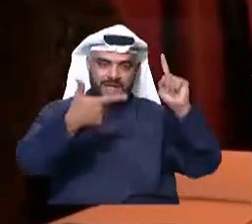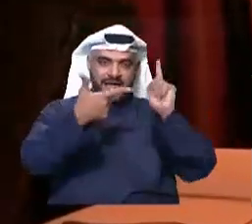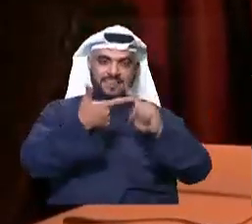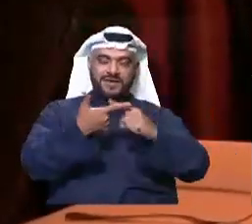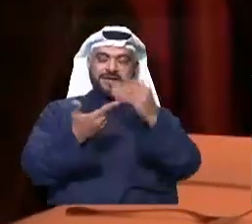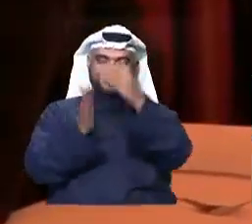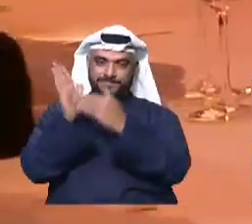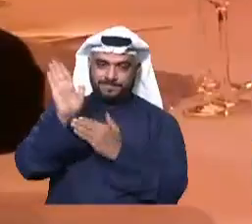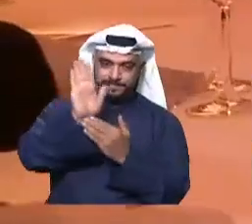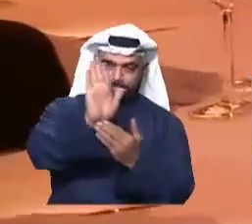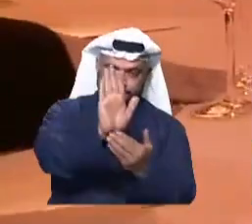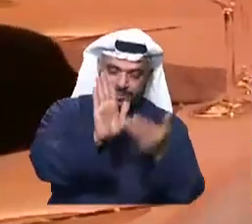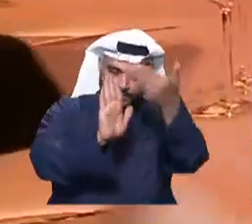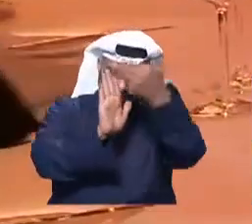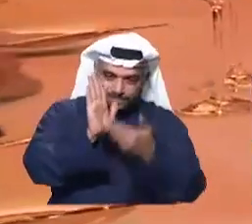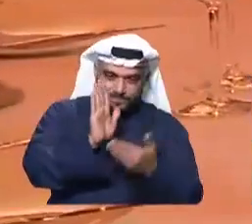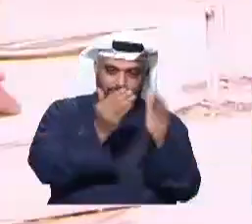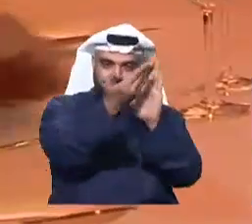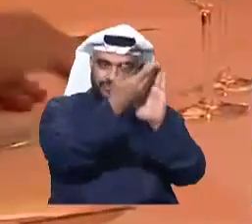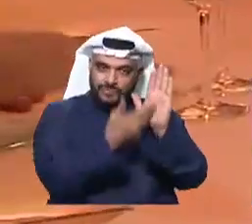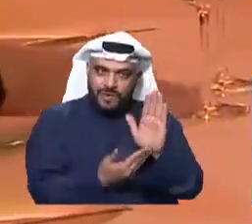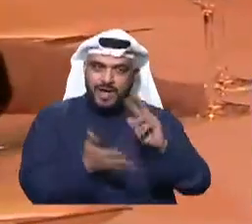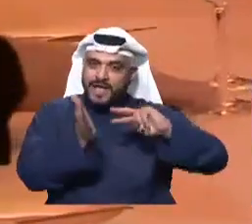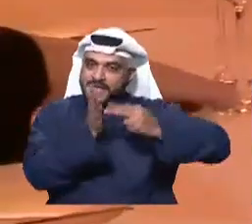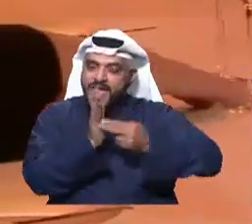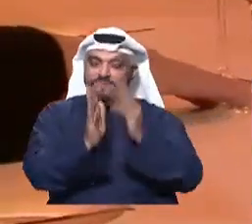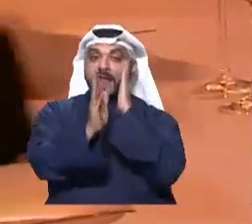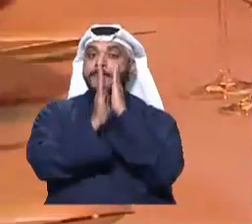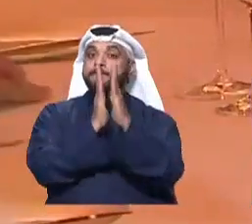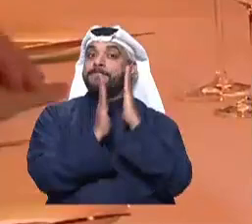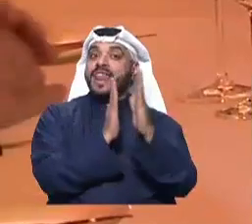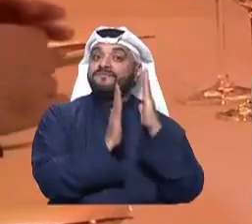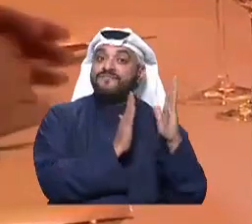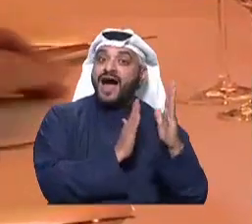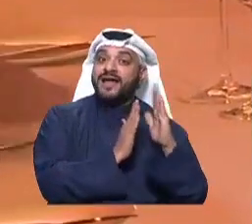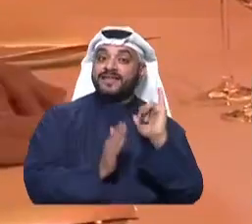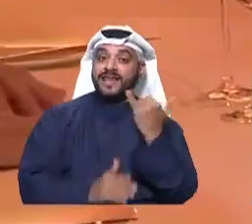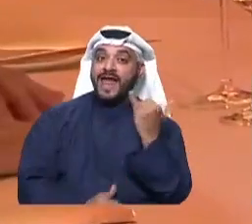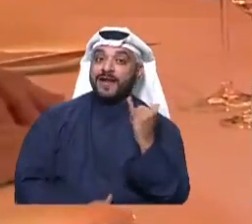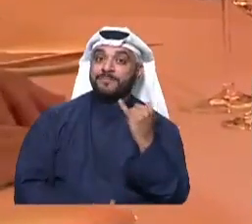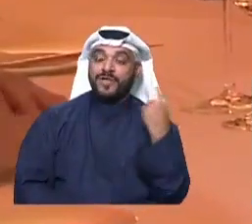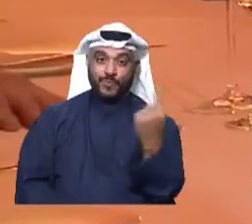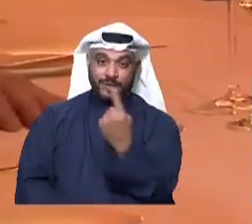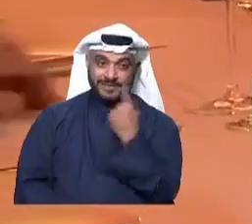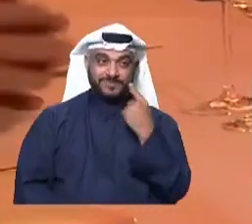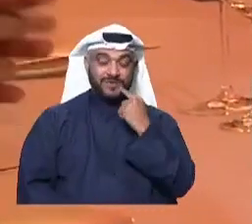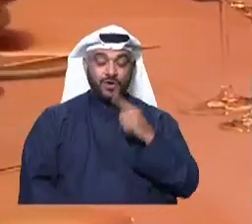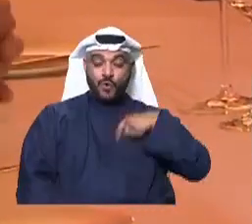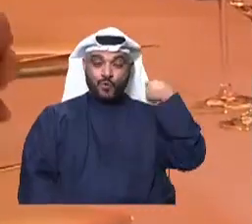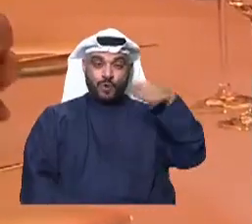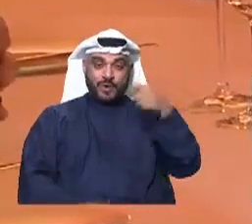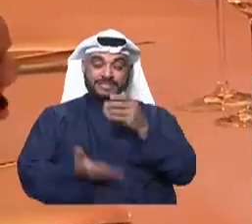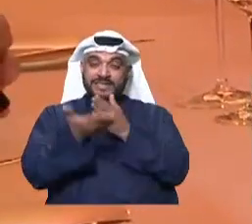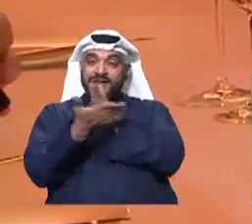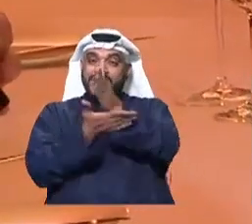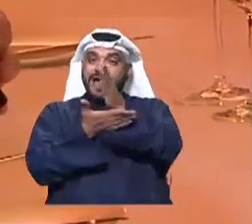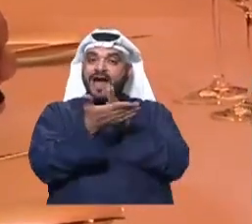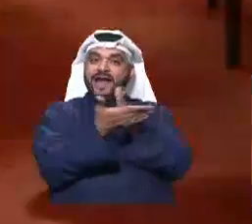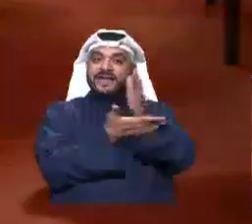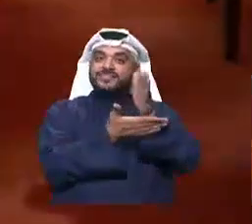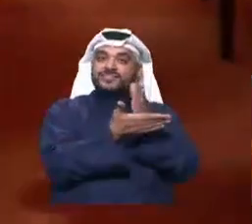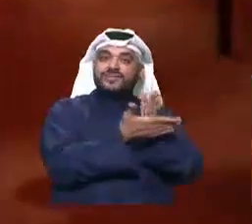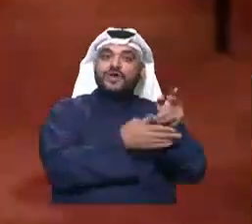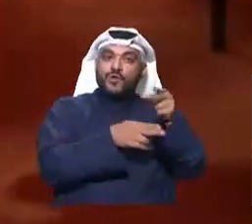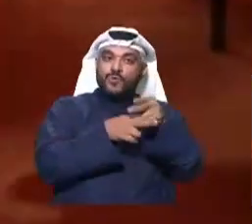عدد من القضايا الإقليمية والدولية. وتأتي زيارة معالي وزير الخارجية ووزير الدولة لشؤون مجلس